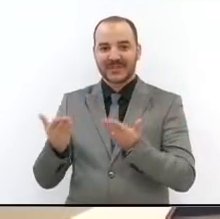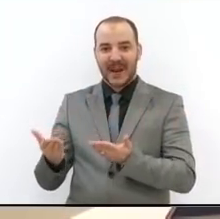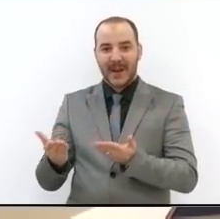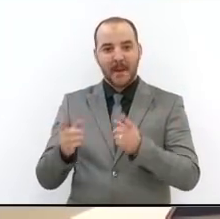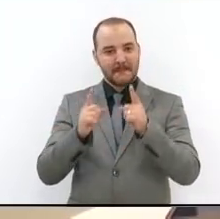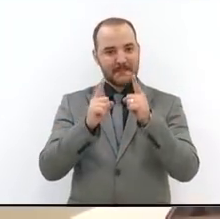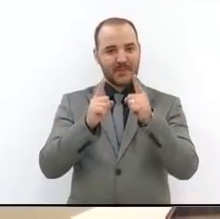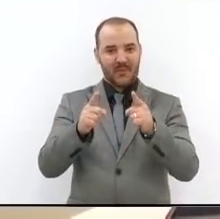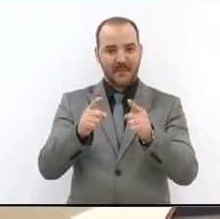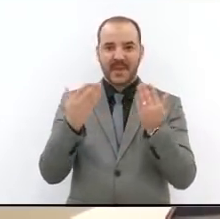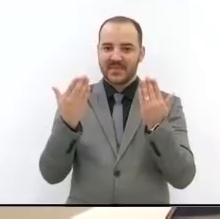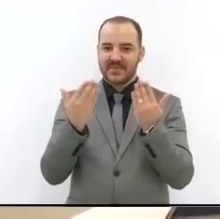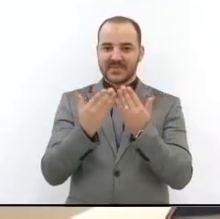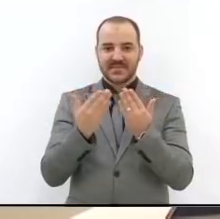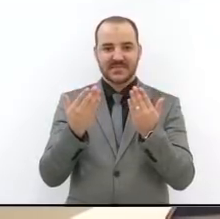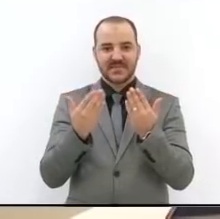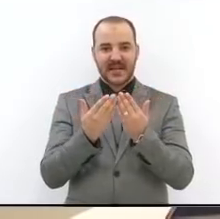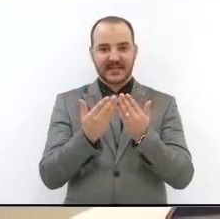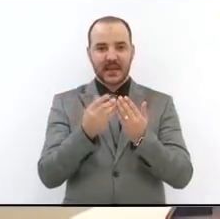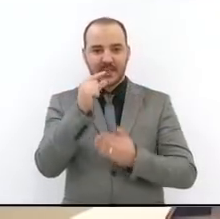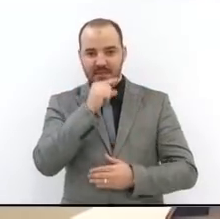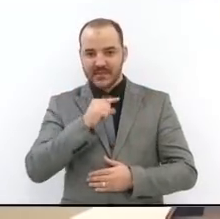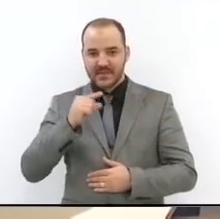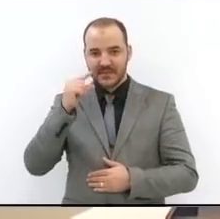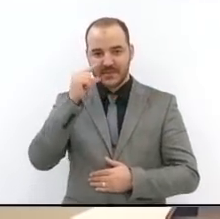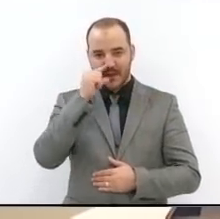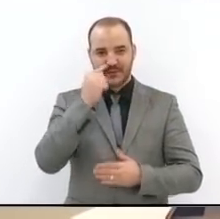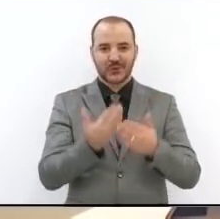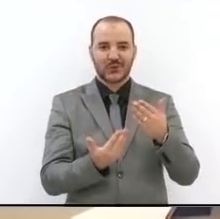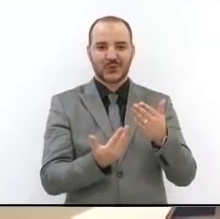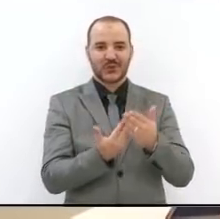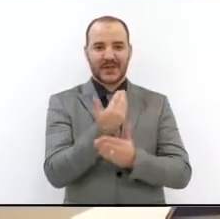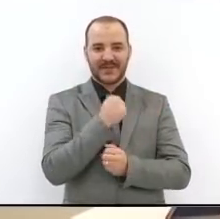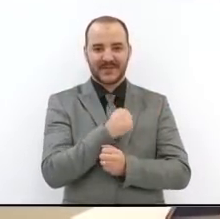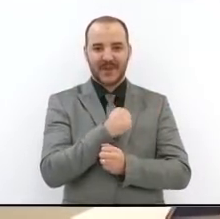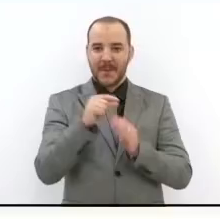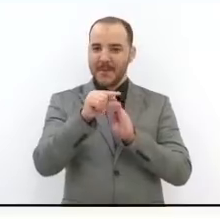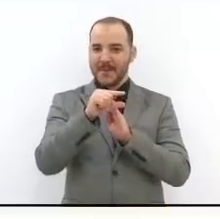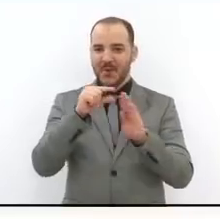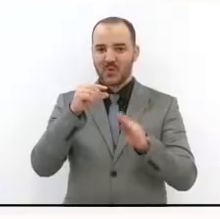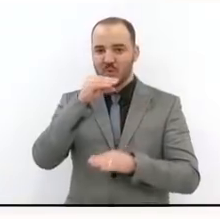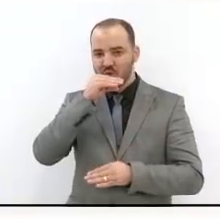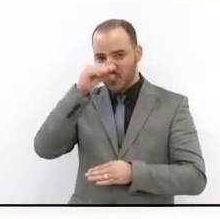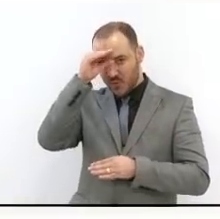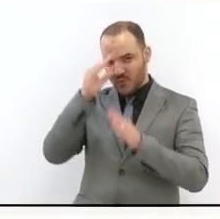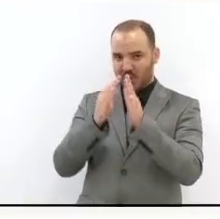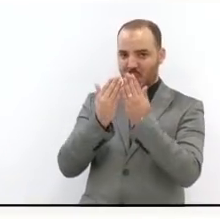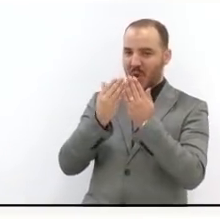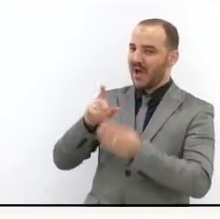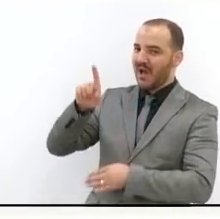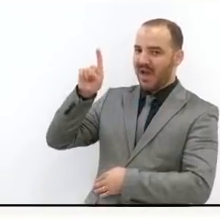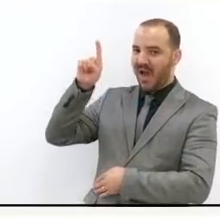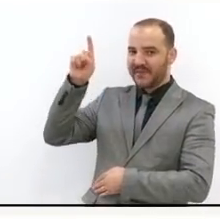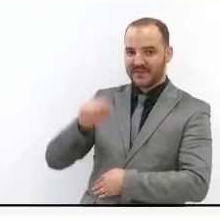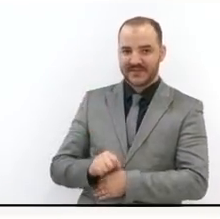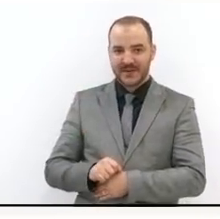بكم في درس من دروس مادة التربية الإسلامية في مجال القرآن الكريم، ودرس